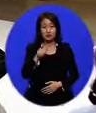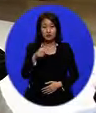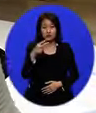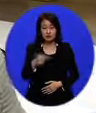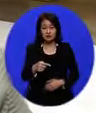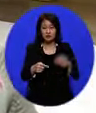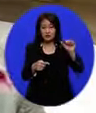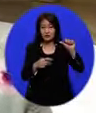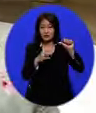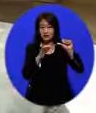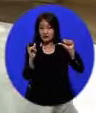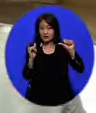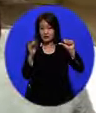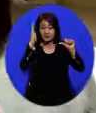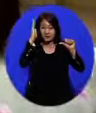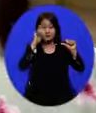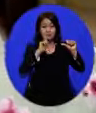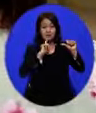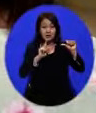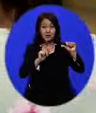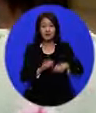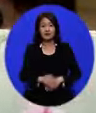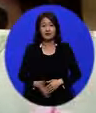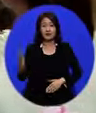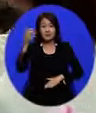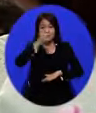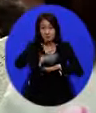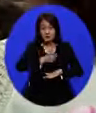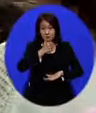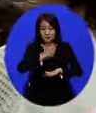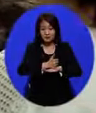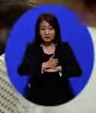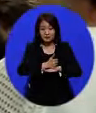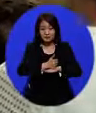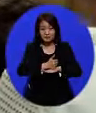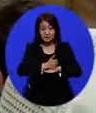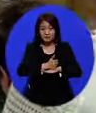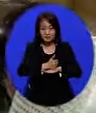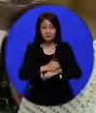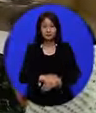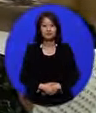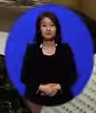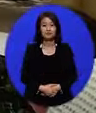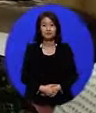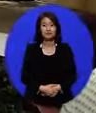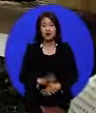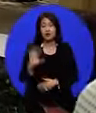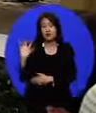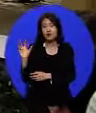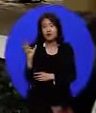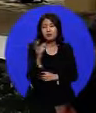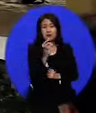다섯 뿌리의 사람들한 이야기가 있어요. 근데 그 맨 마지막 뿌리는 이제 그